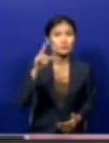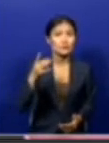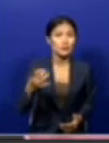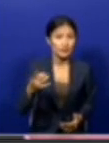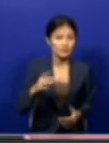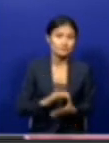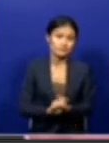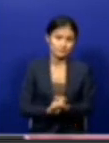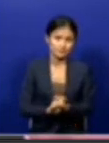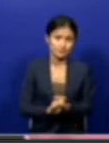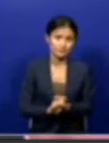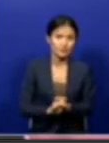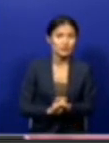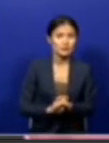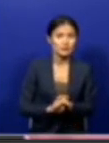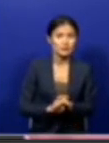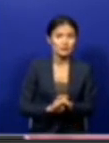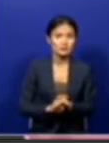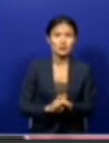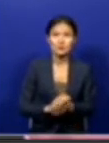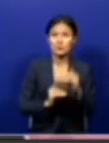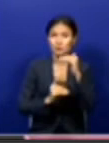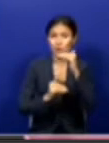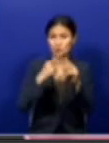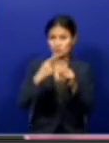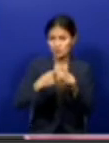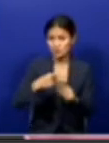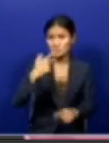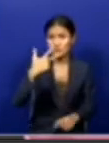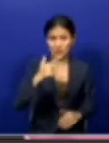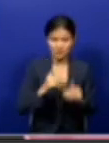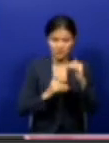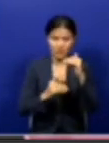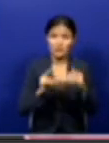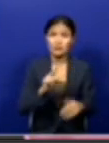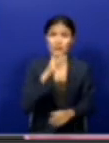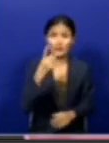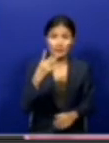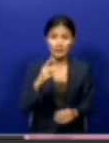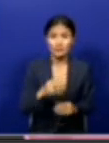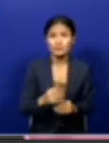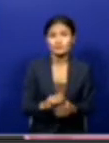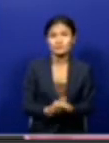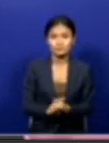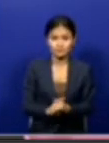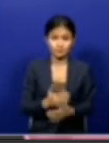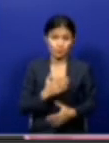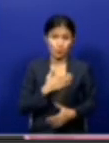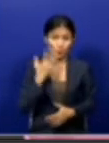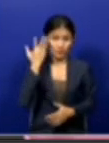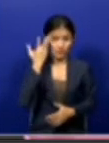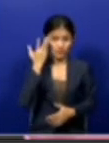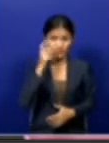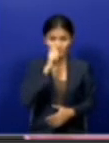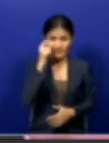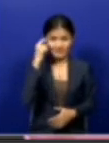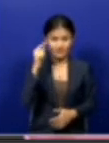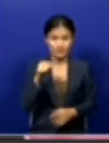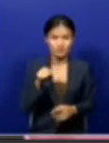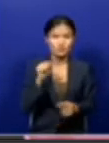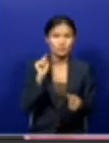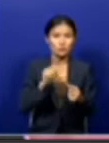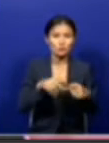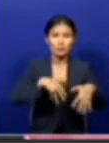ดือนผมว่าที่ใช้แล้วก็ตอบโจทย์ให้กับพี่น้องประชาชนโดยเฉพาะพี่น้องภาคการเกษตรนะครับ